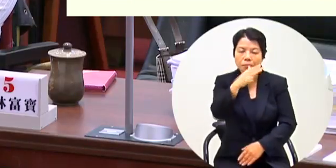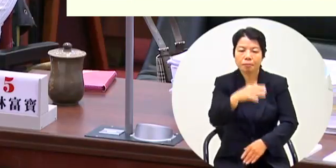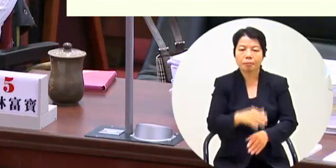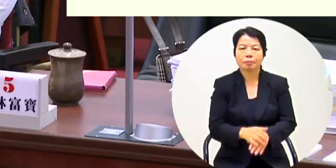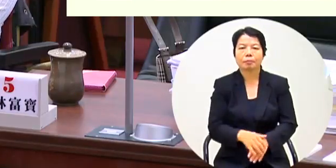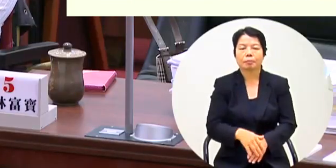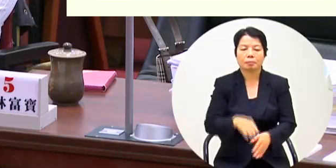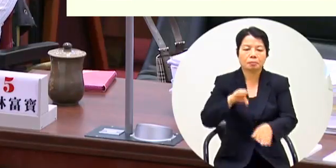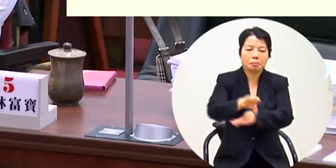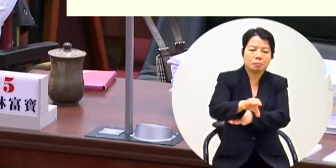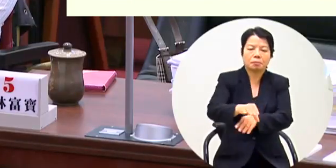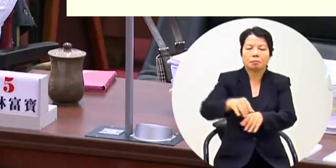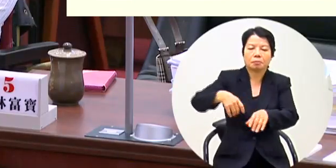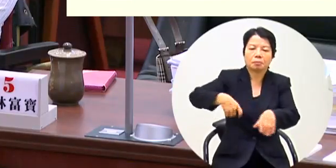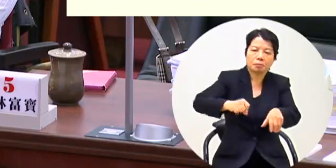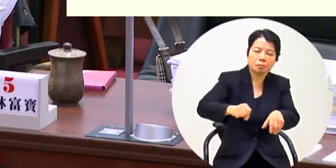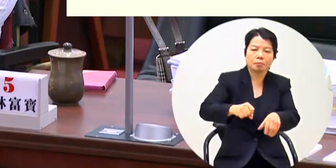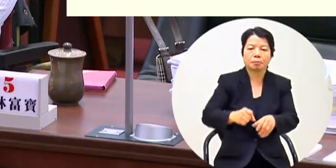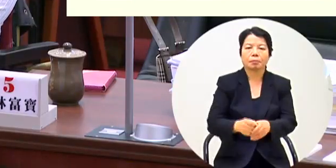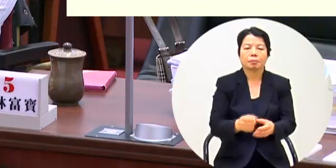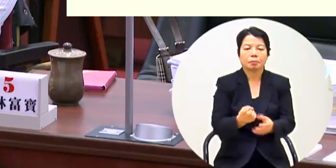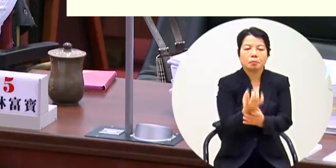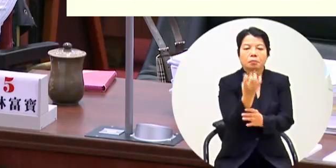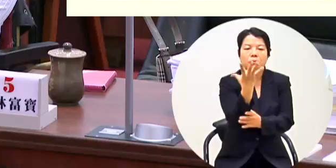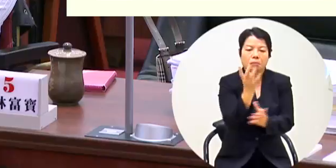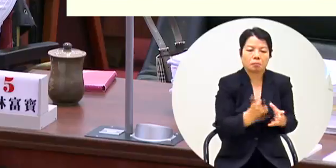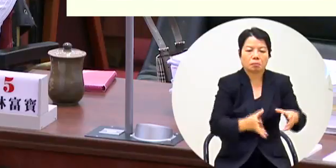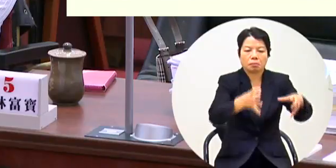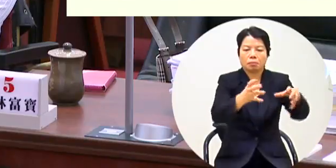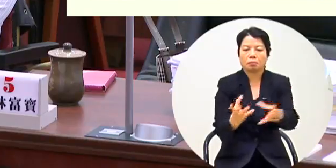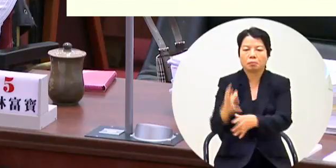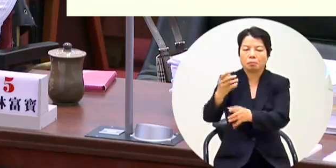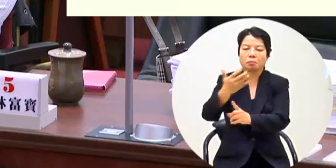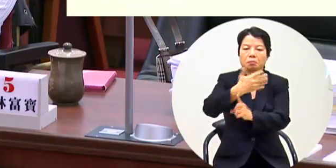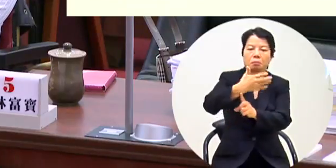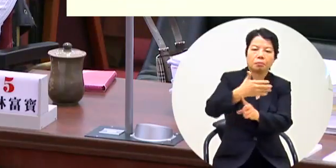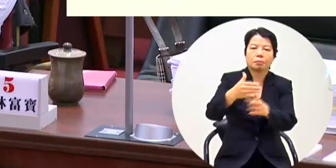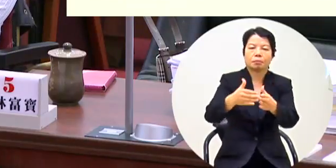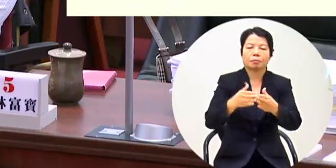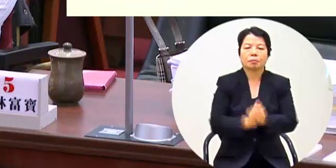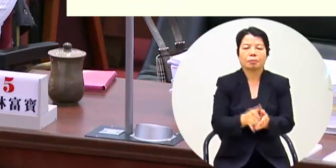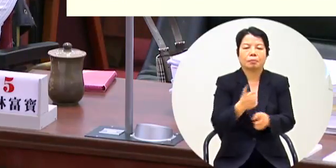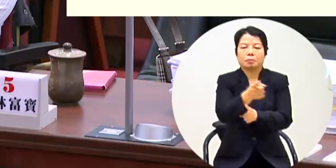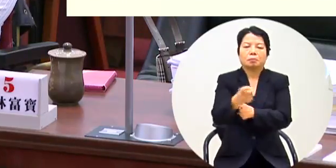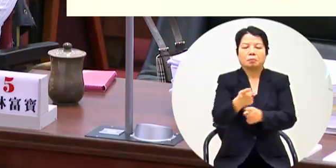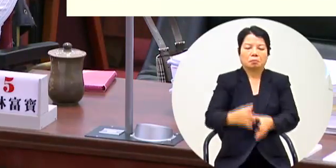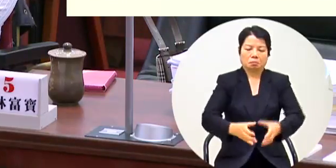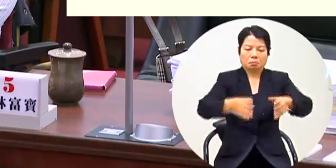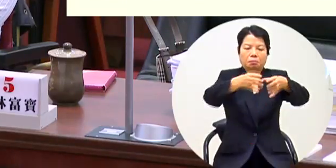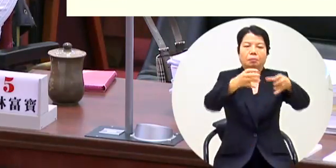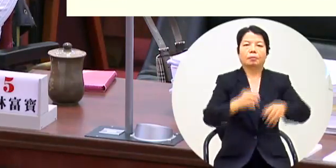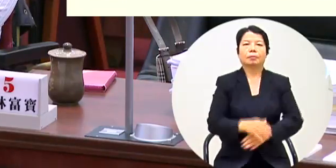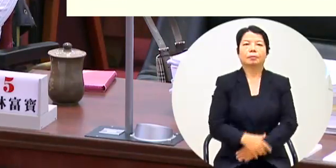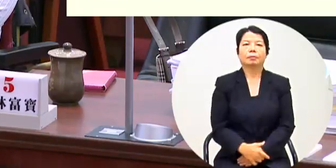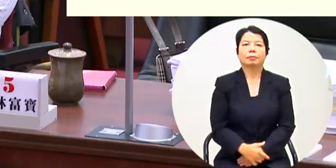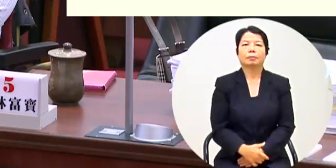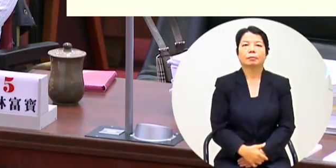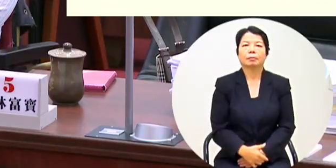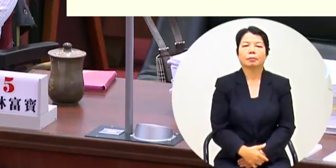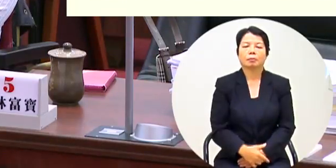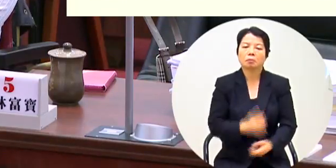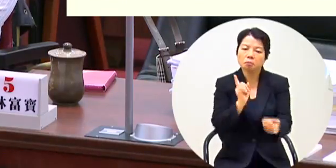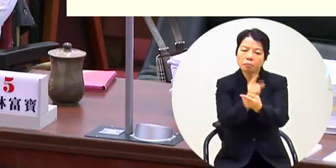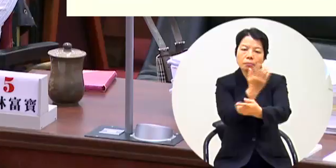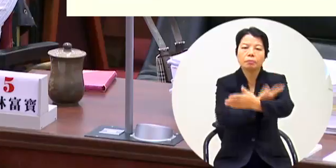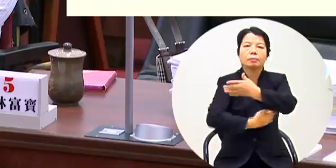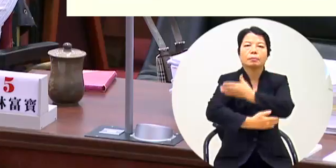栽等等，或者是旗子、消防栓。好，那所以你说身心障碍者，如果今天不